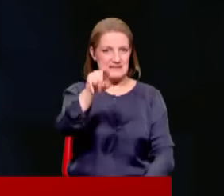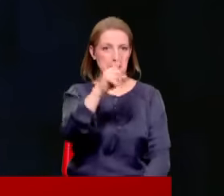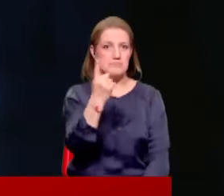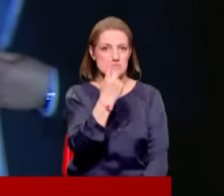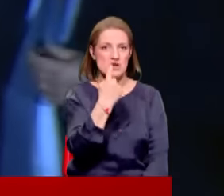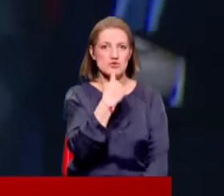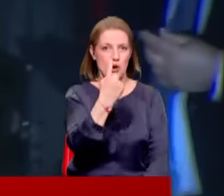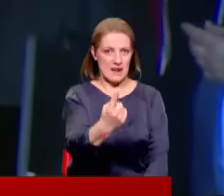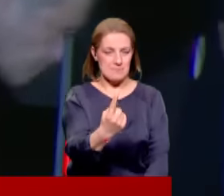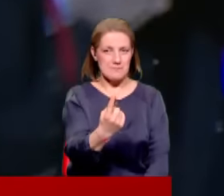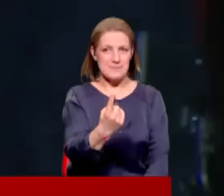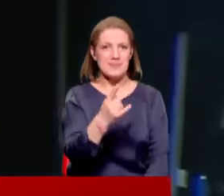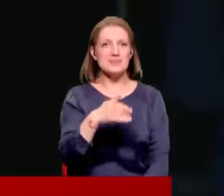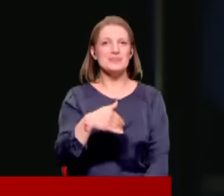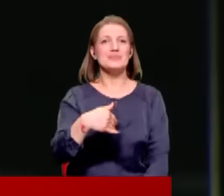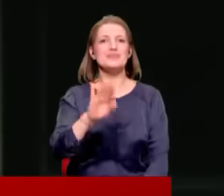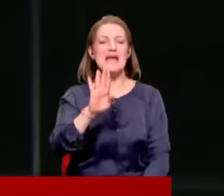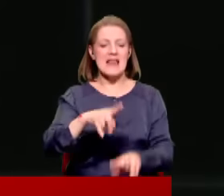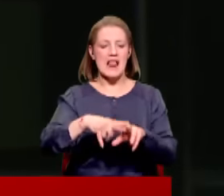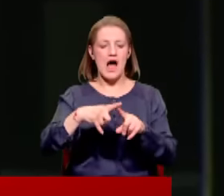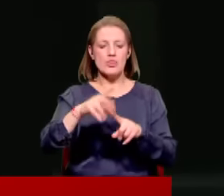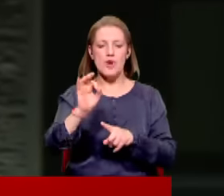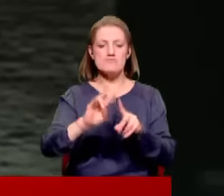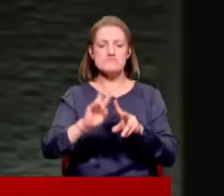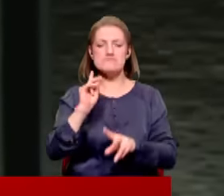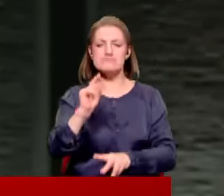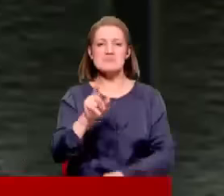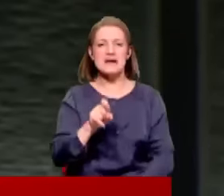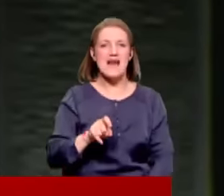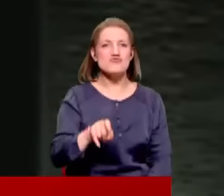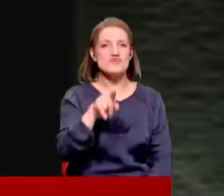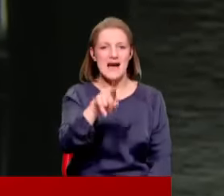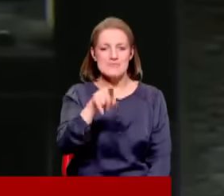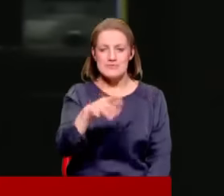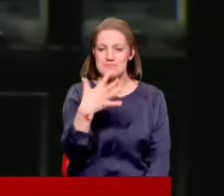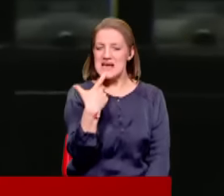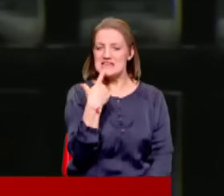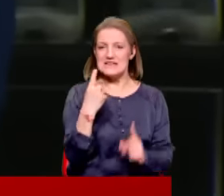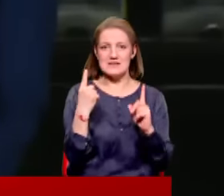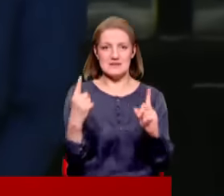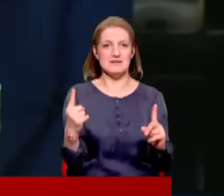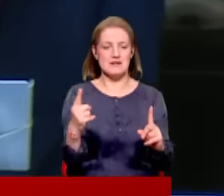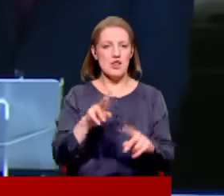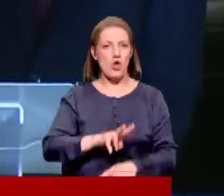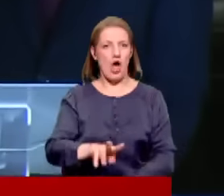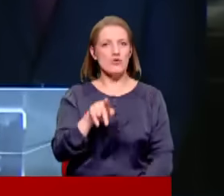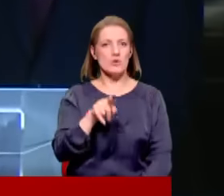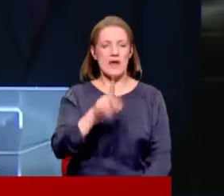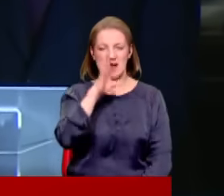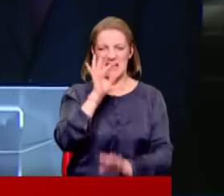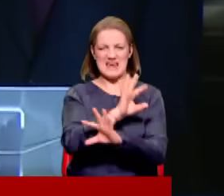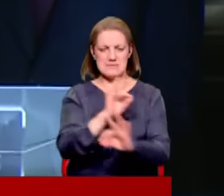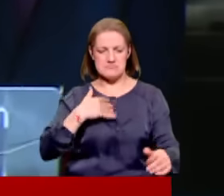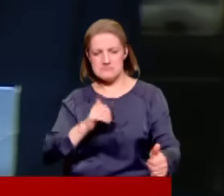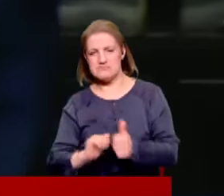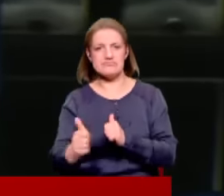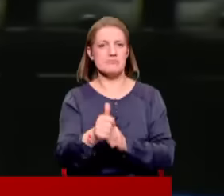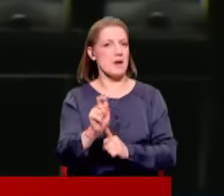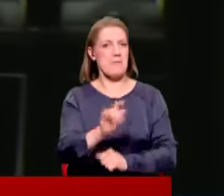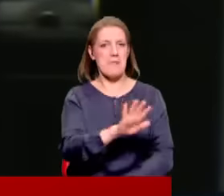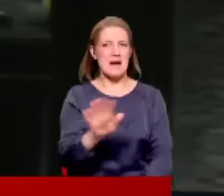mi? Değil atom karınca. Bizi bu 5 yıllık yolculukta kimse